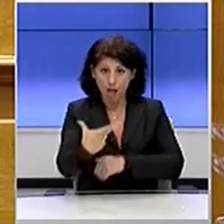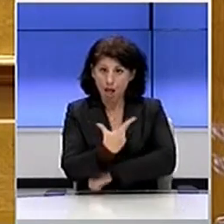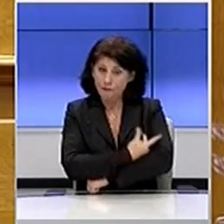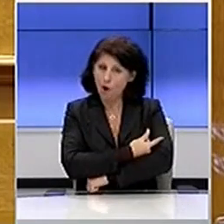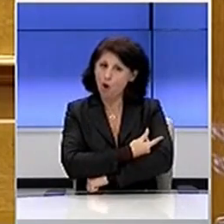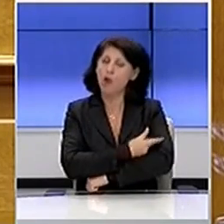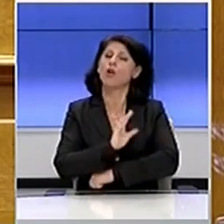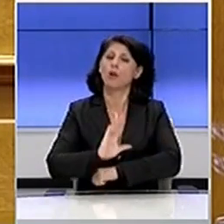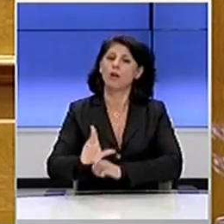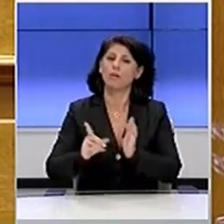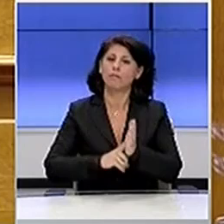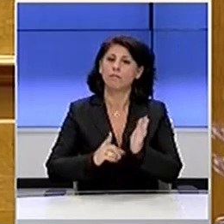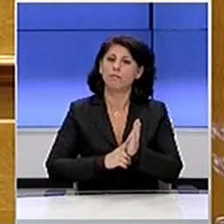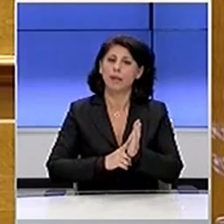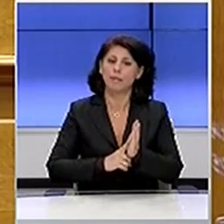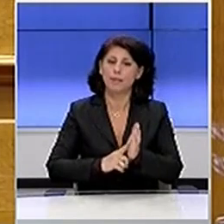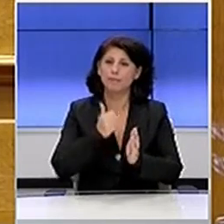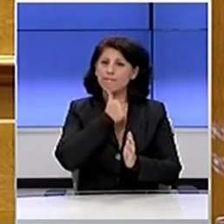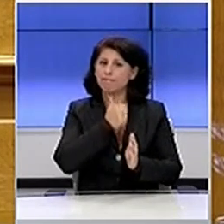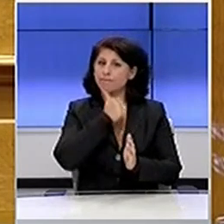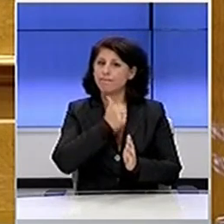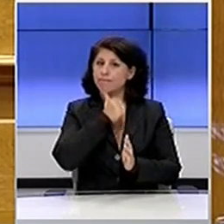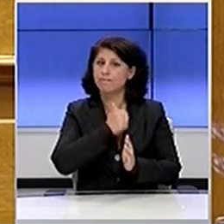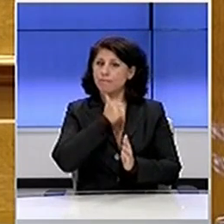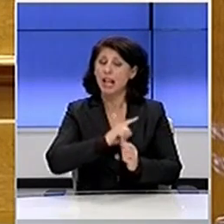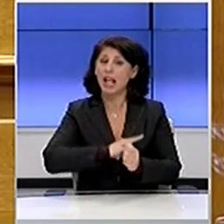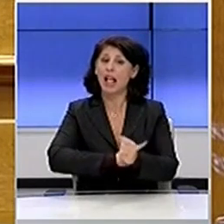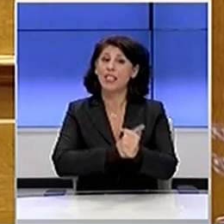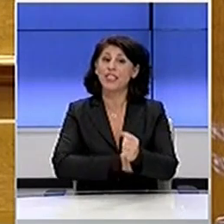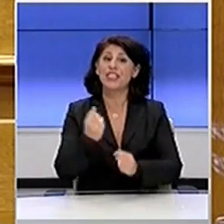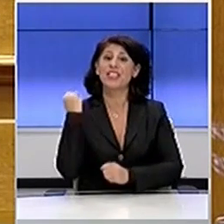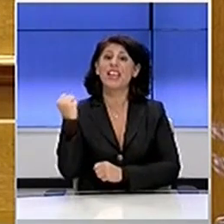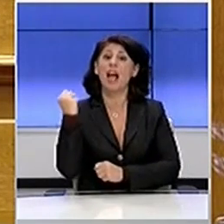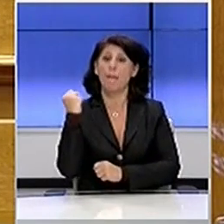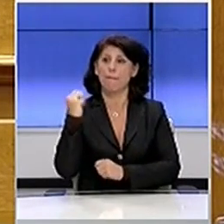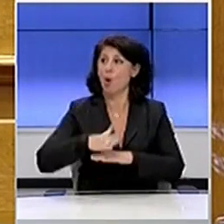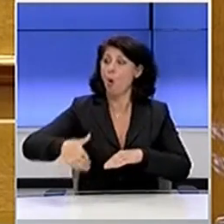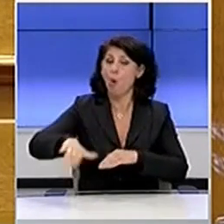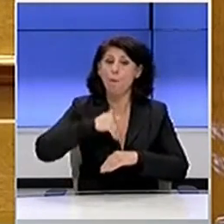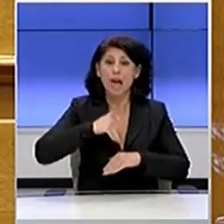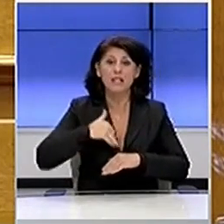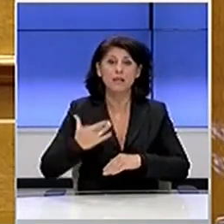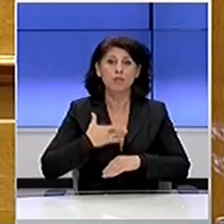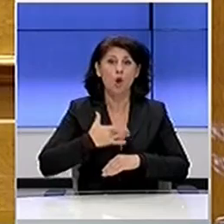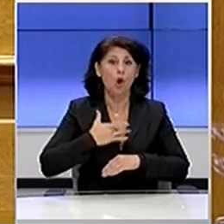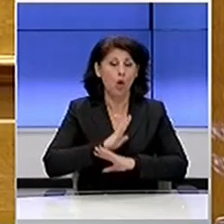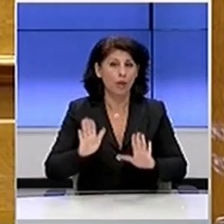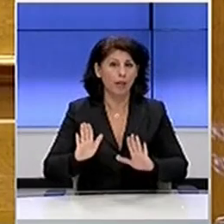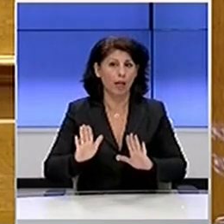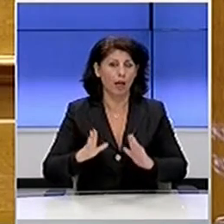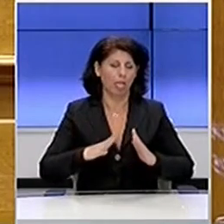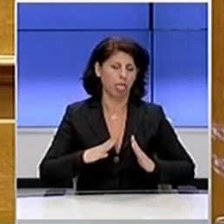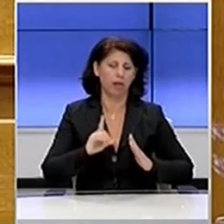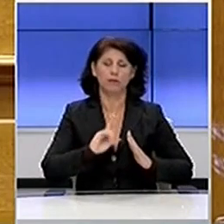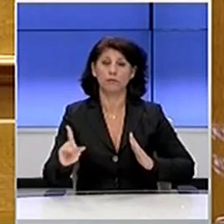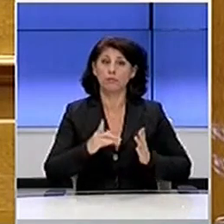αυτή η προοπτική του εμβολίου πρέπει να μας οπλίσει όλους μας με νέα δύναμη και νέα αντοχή, ώστε το τέλος αυτού του εφιάλτη